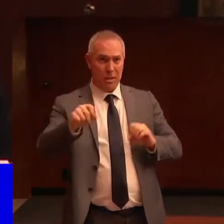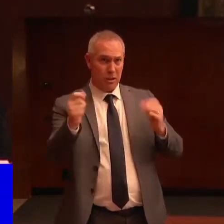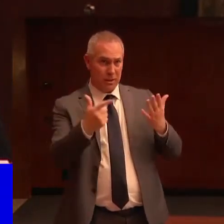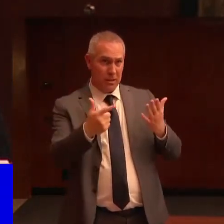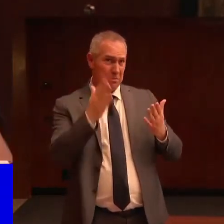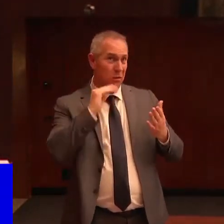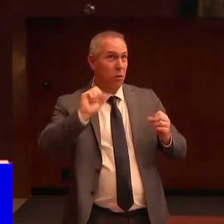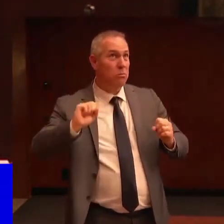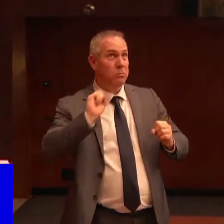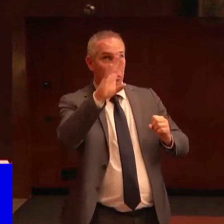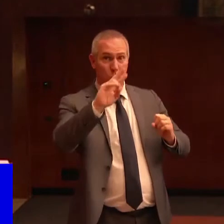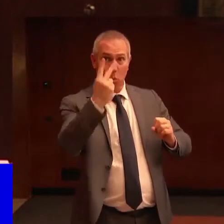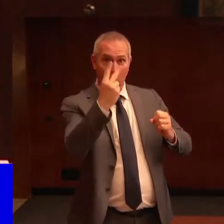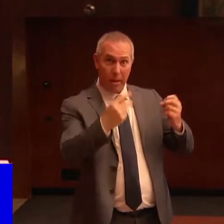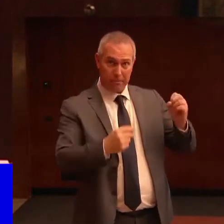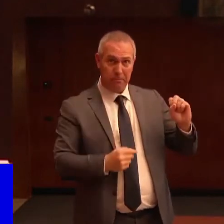favore.